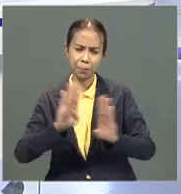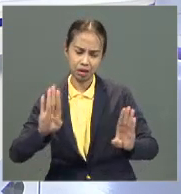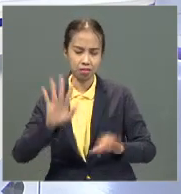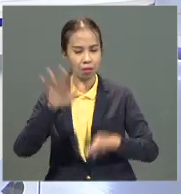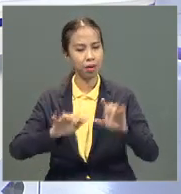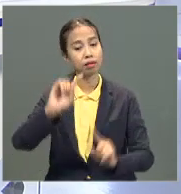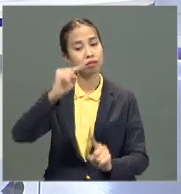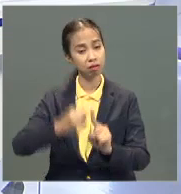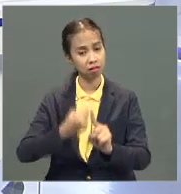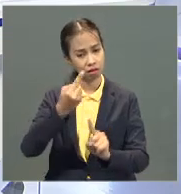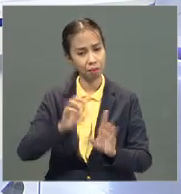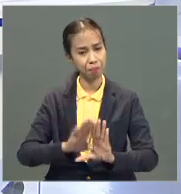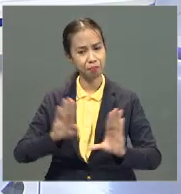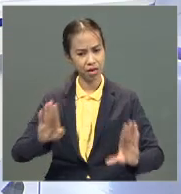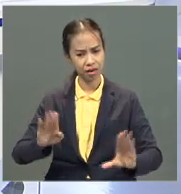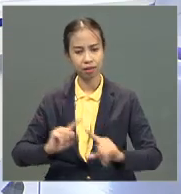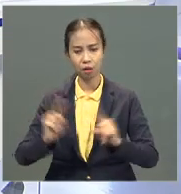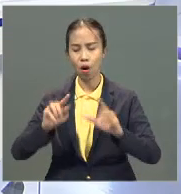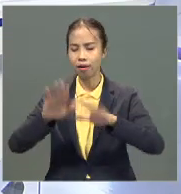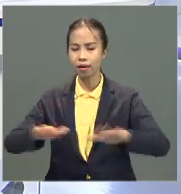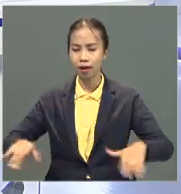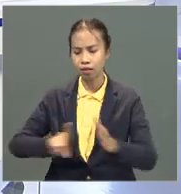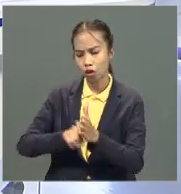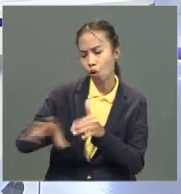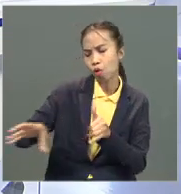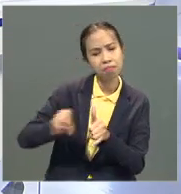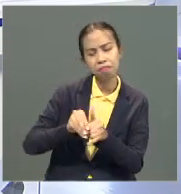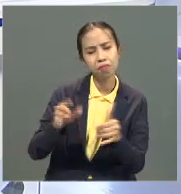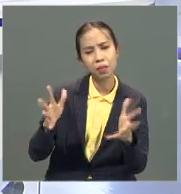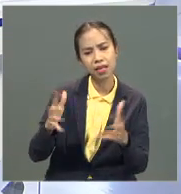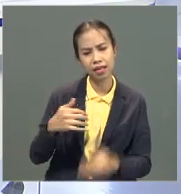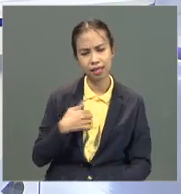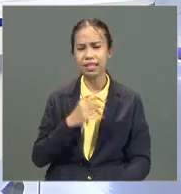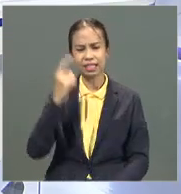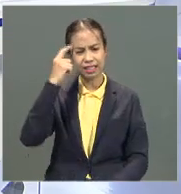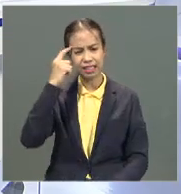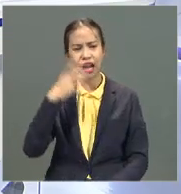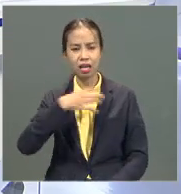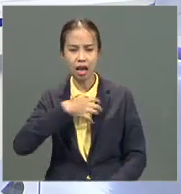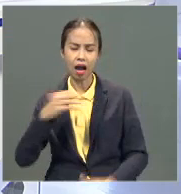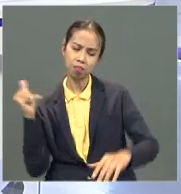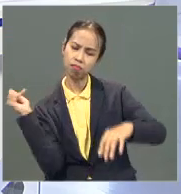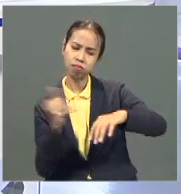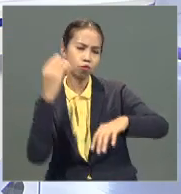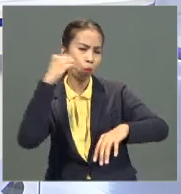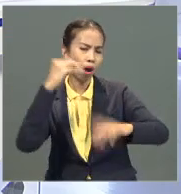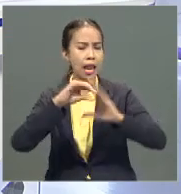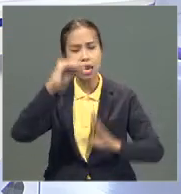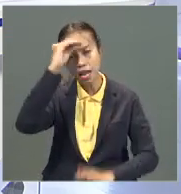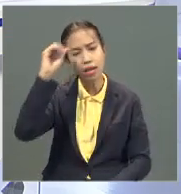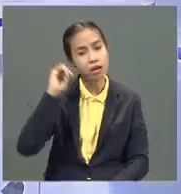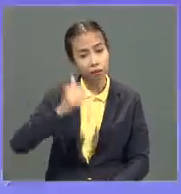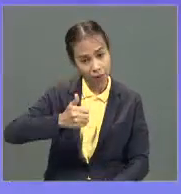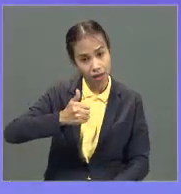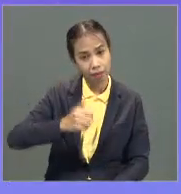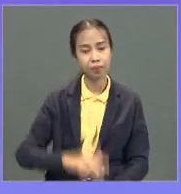เดือนนึงได้น ะ แล้วก็ยังไม่เจอการติดเชื้อของเด็กเลยแล้วจะเป็นไปได้ไห ม จะกลับมาเรียนปกติเลยได้ไหม คือผู้ปกครองตอนนี้นอกจากเรื่